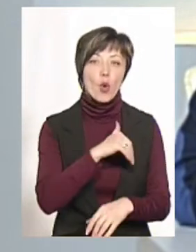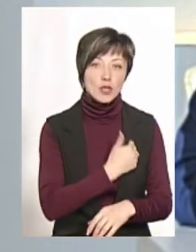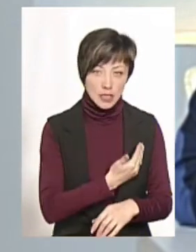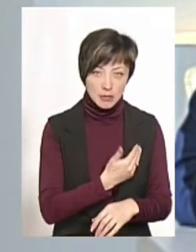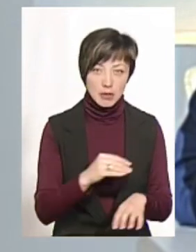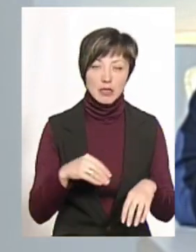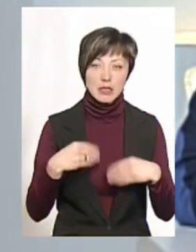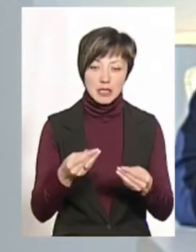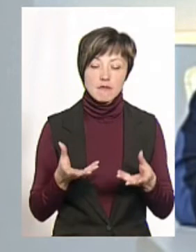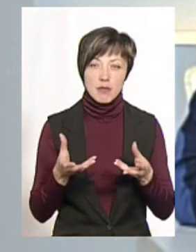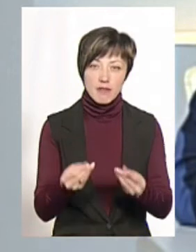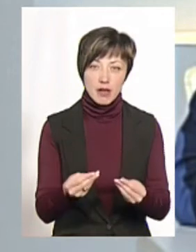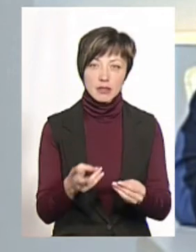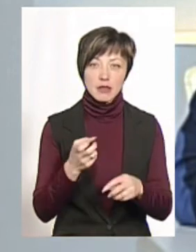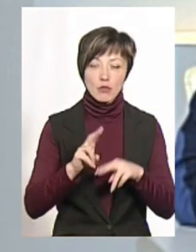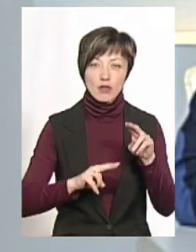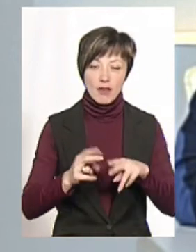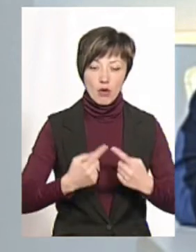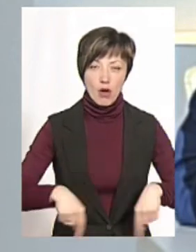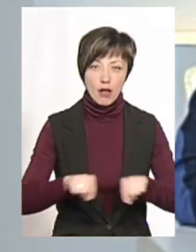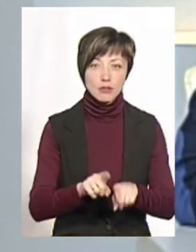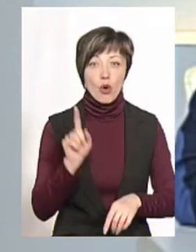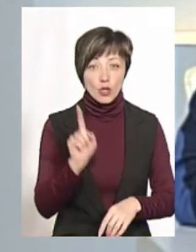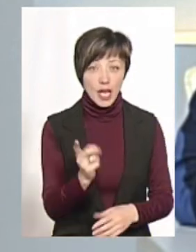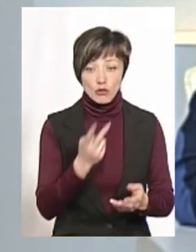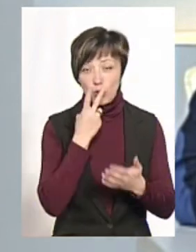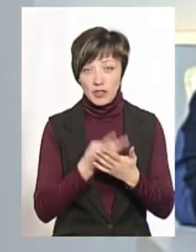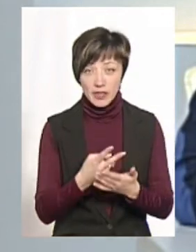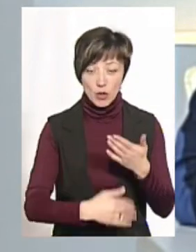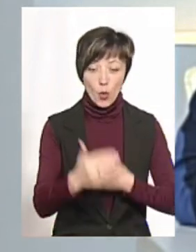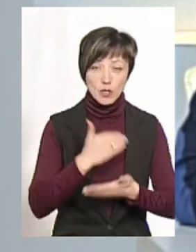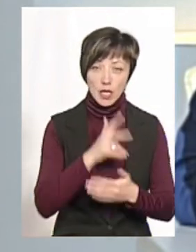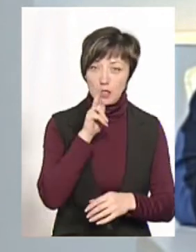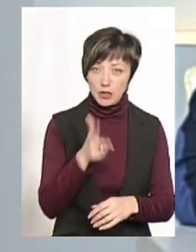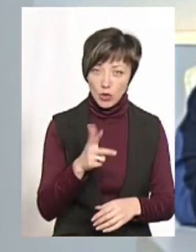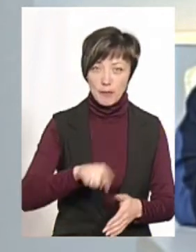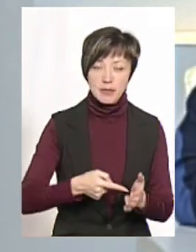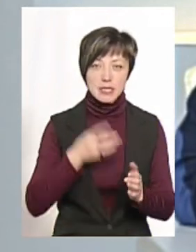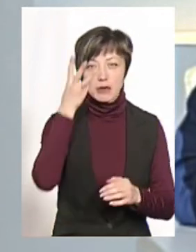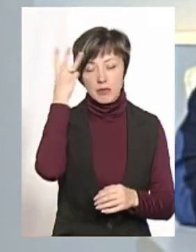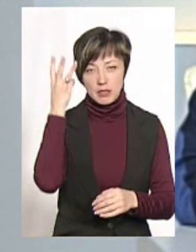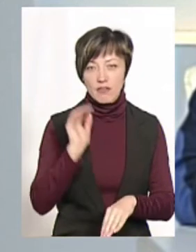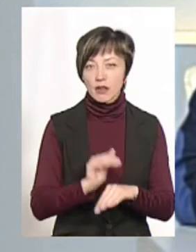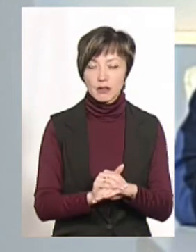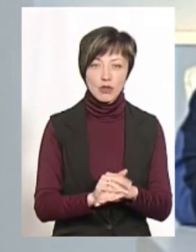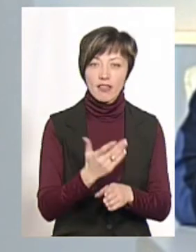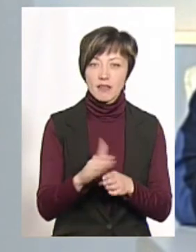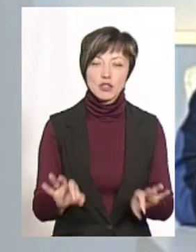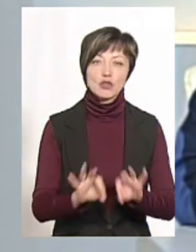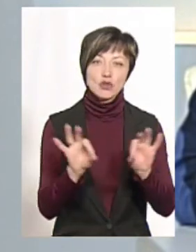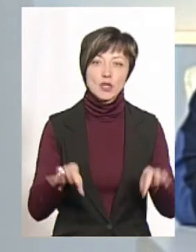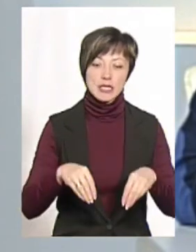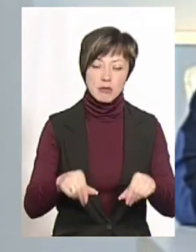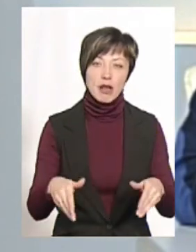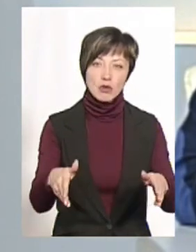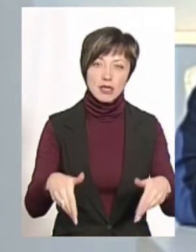би, вдається впливати безпосередньо на будівельну галузь. Хоча, якщо подивитися останні три роки, в місті Хмельницькому фактично не виділено жодної